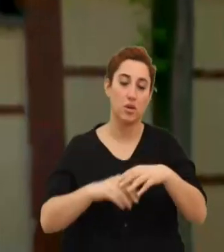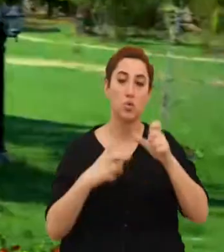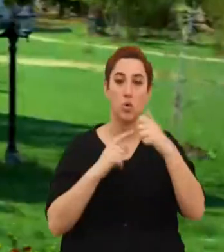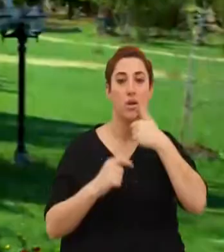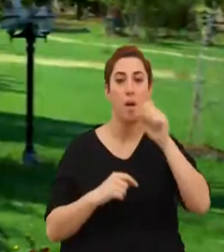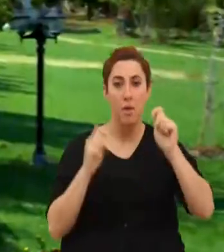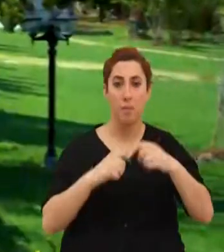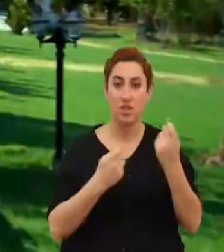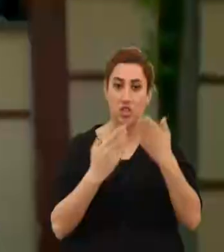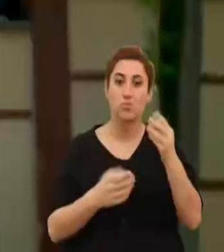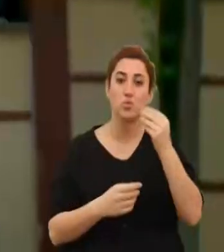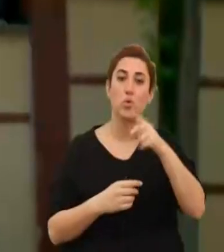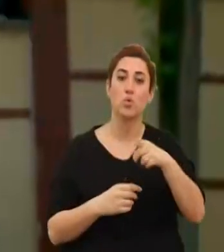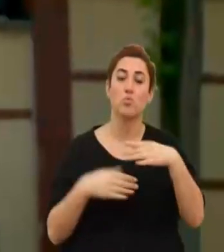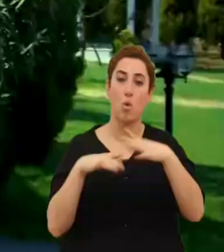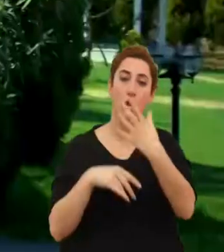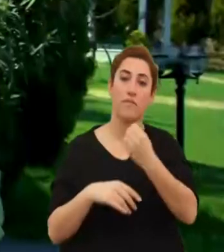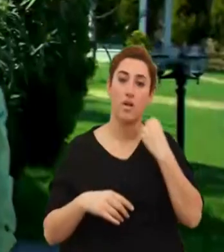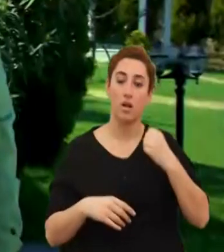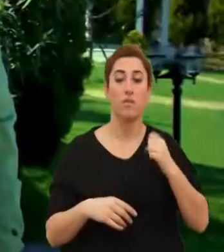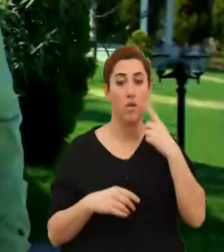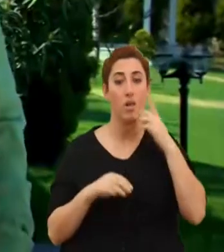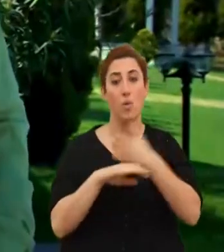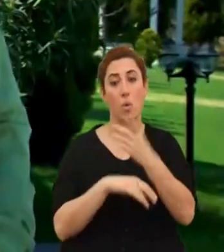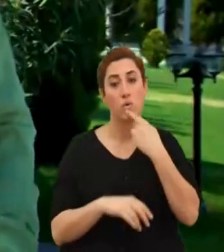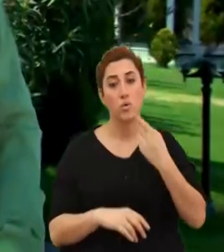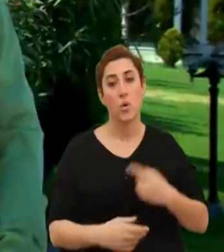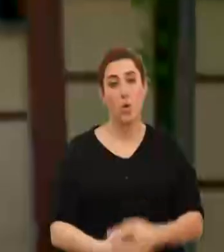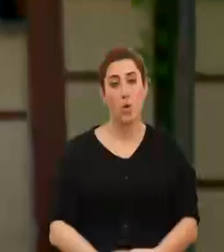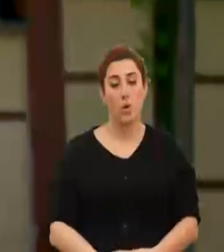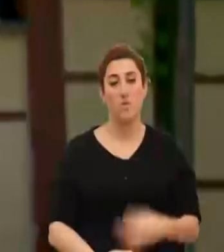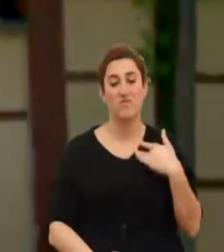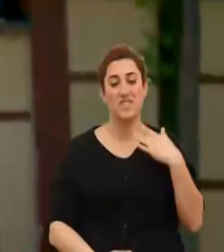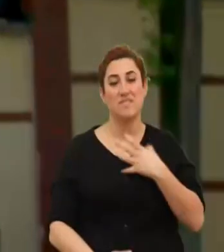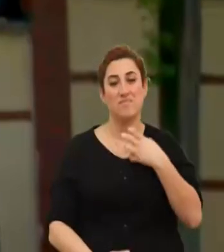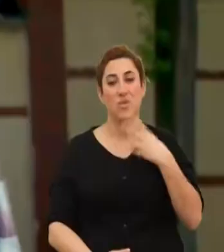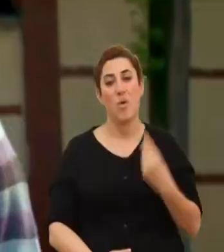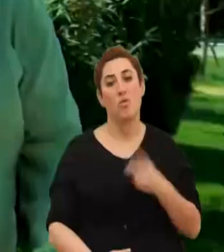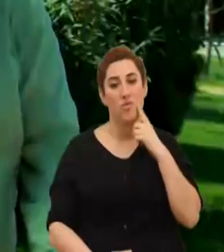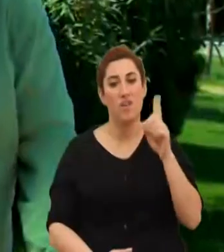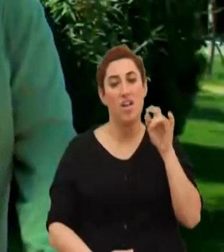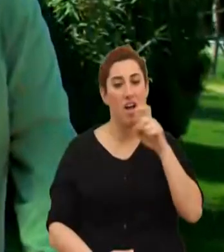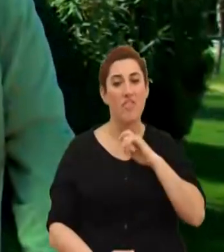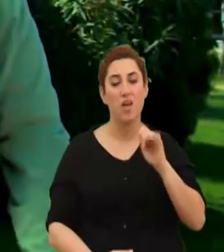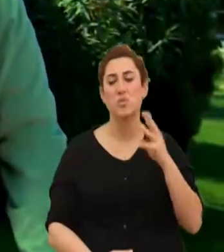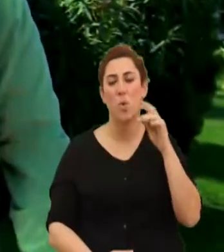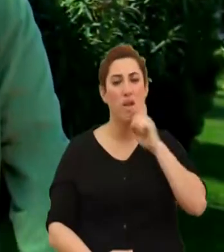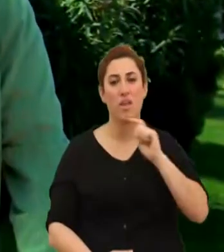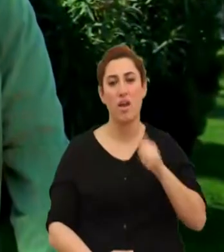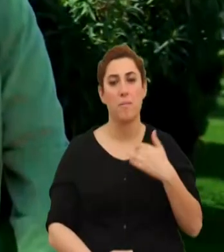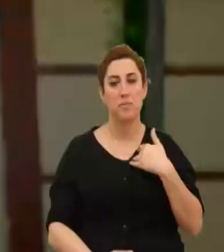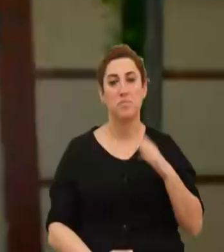Şükrü abi, yaptığın iş mi ya? Çocuğun böreğini aldın. Vallahi doğru söylüyorum. Vicdan azabı çektim ha. Hata ettim, çok hata